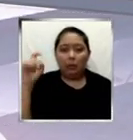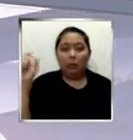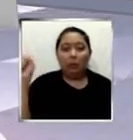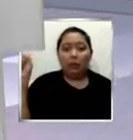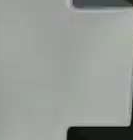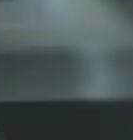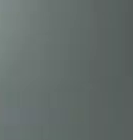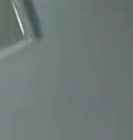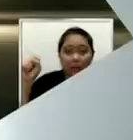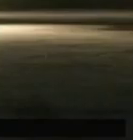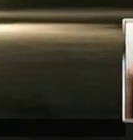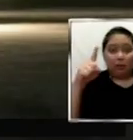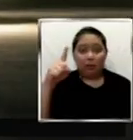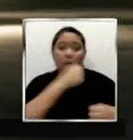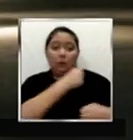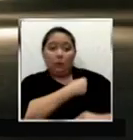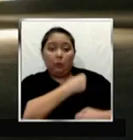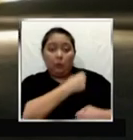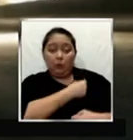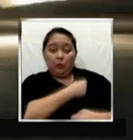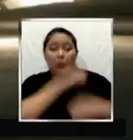Nakatutok si Marisol Abdurrahman.